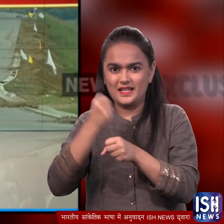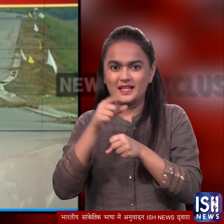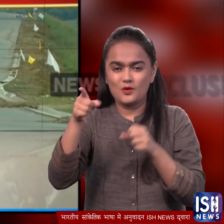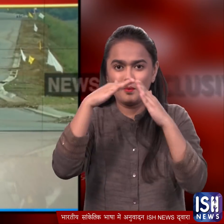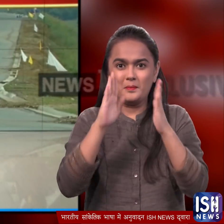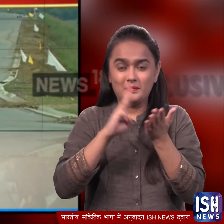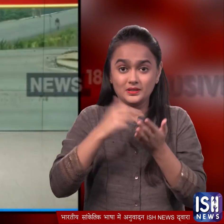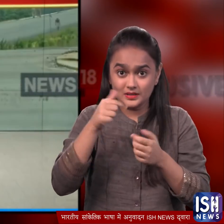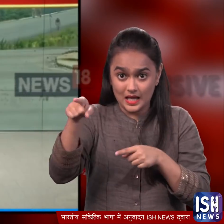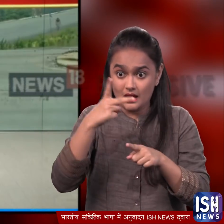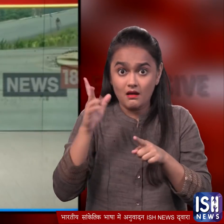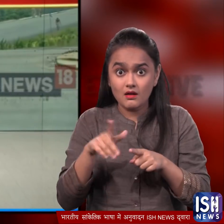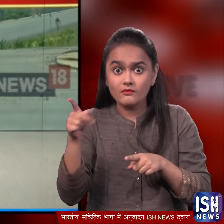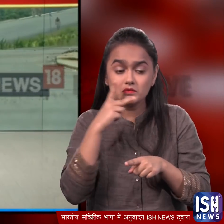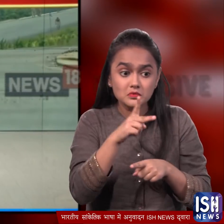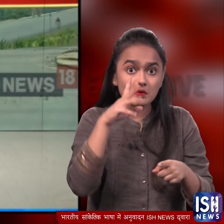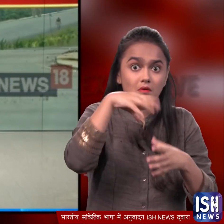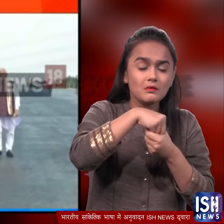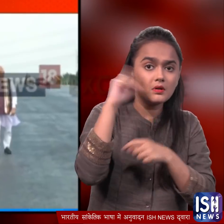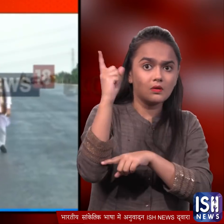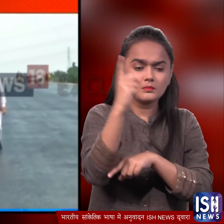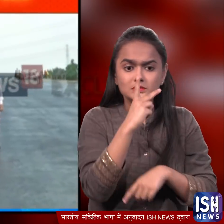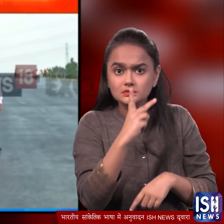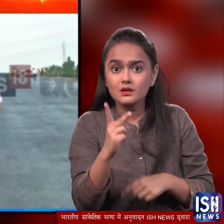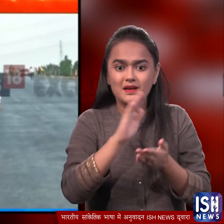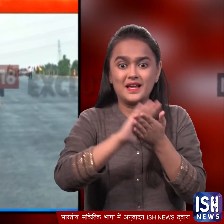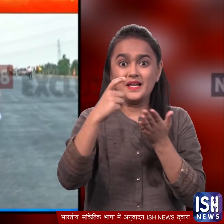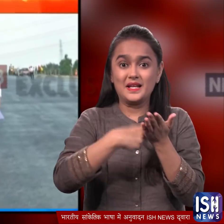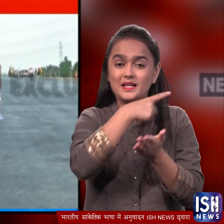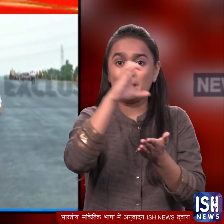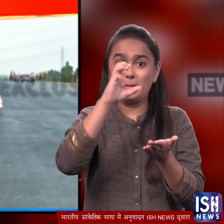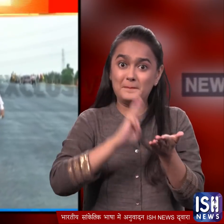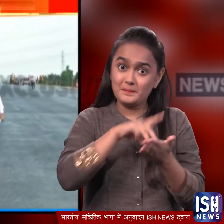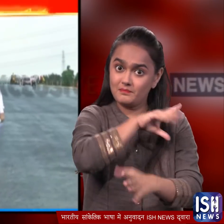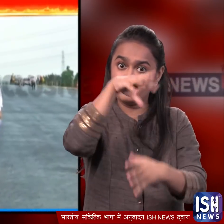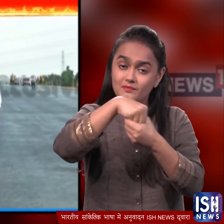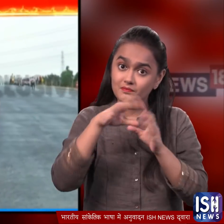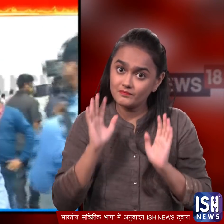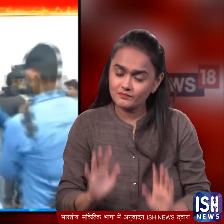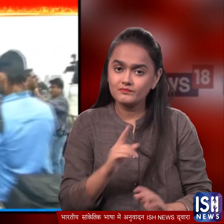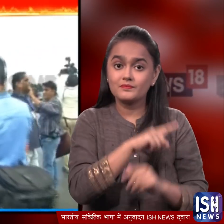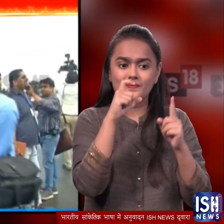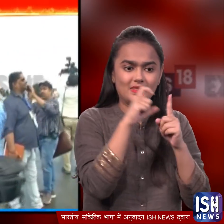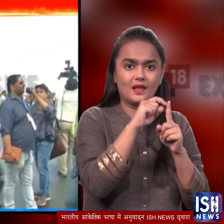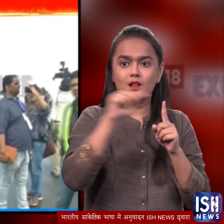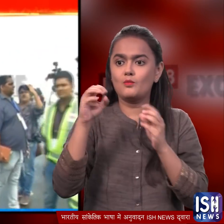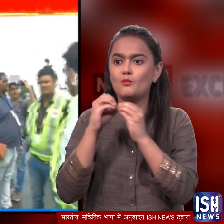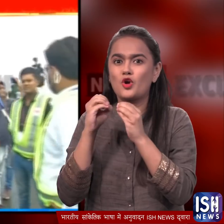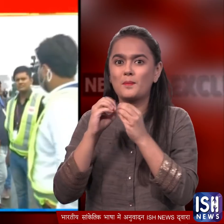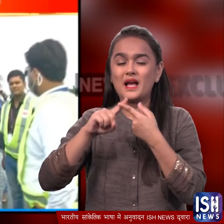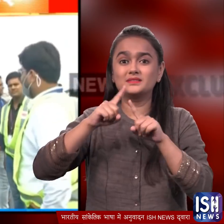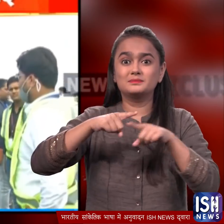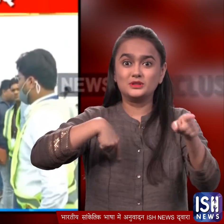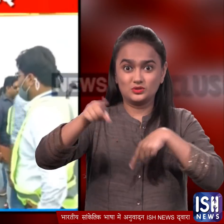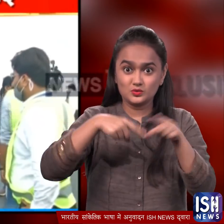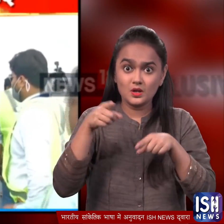गडकरी गुरुग्राम के सोहना पहुंचे, जहां हरियाणा के CM मनोहर लाल खट्टर भी मौजूद रहे। दिल्ली मुंबई एक्सप्रेसवे,